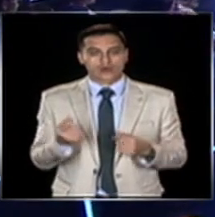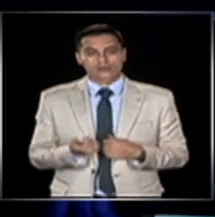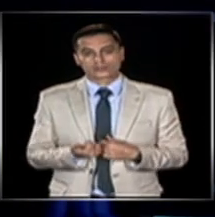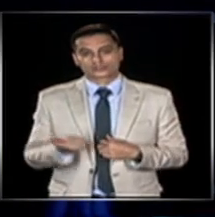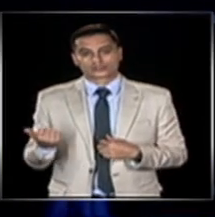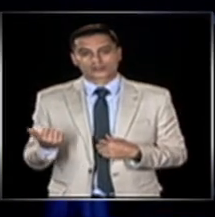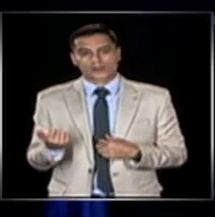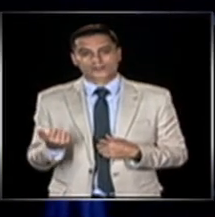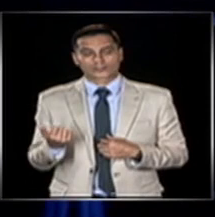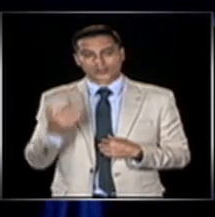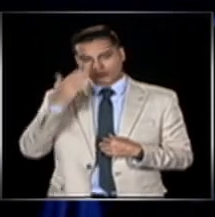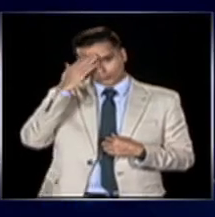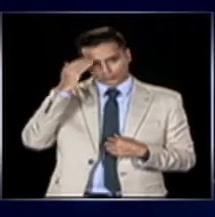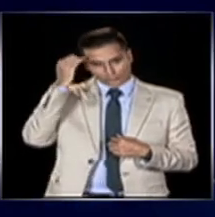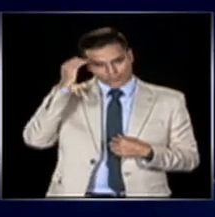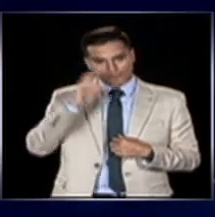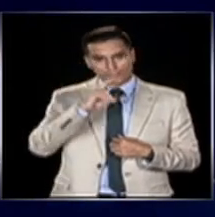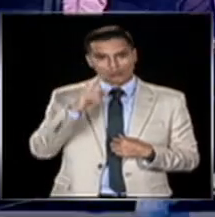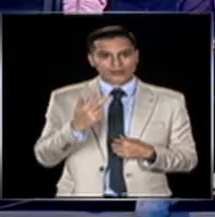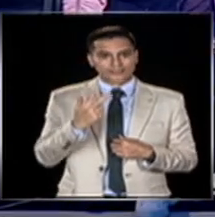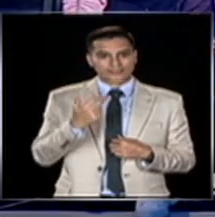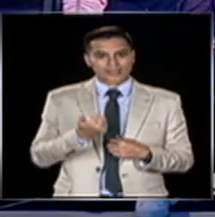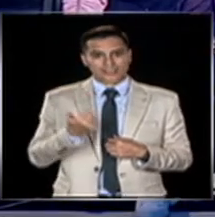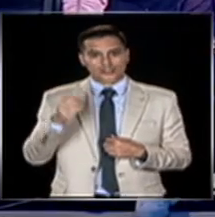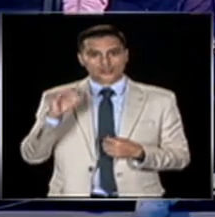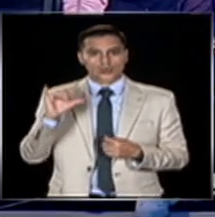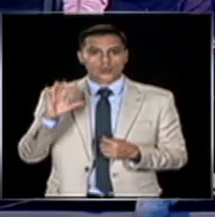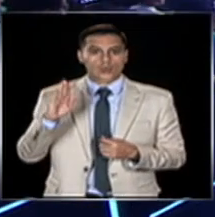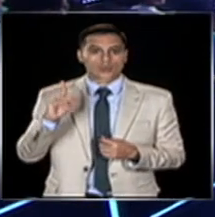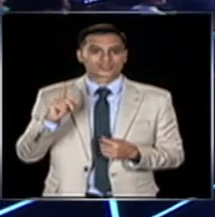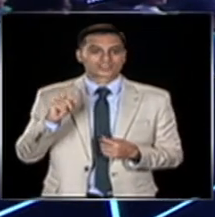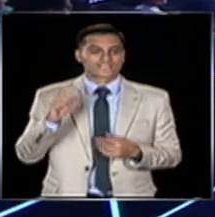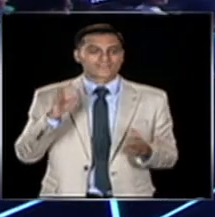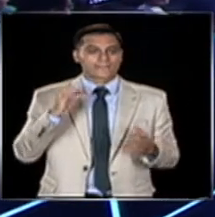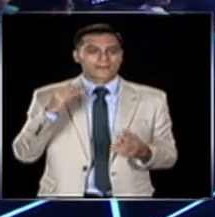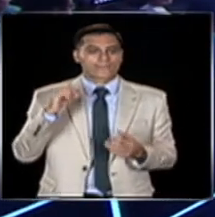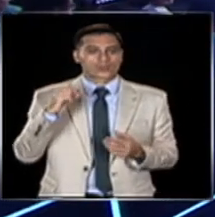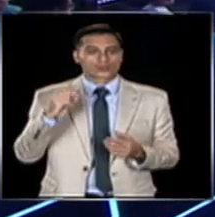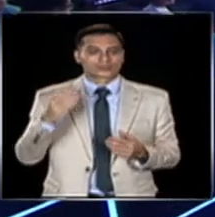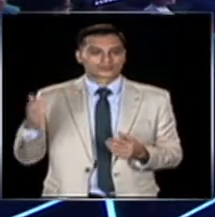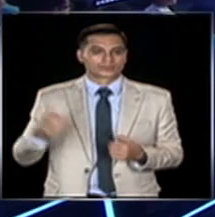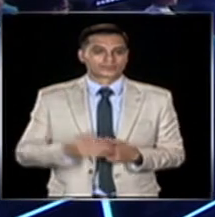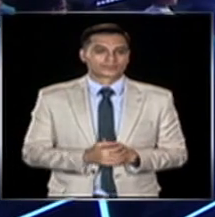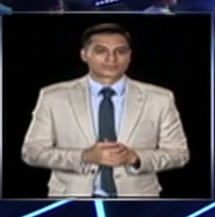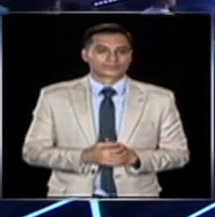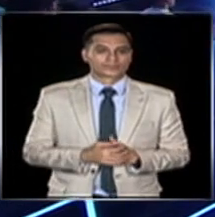115 ستيم. السؤال الثالث يوسف محمود، تفضل يا يوسف.